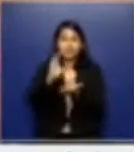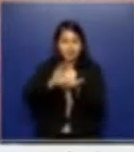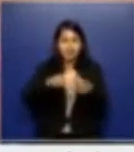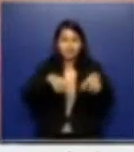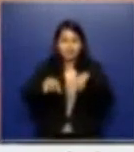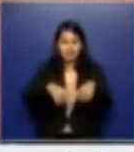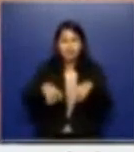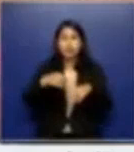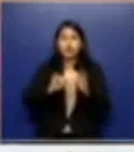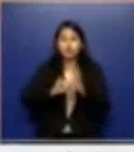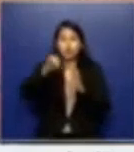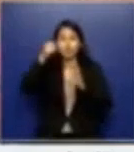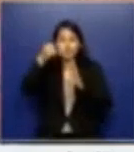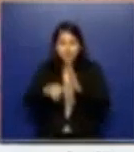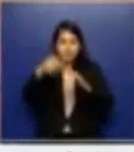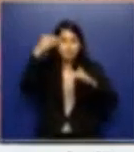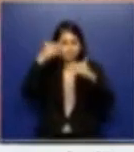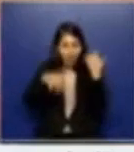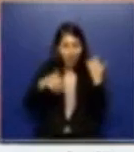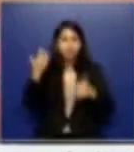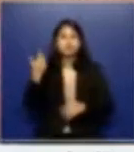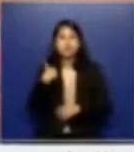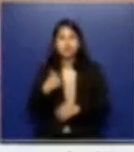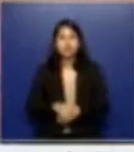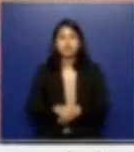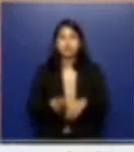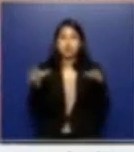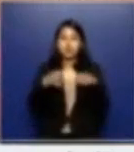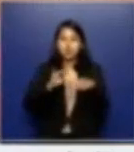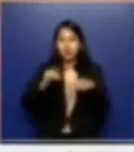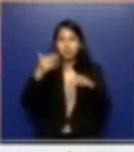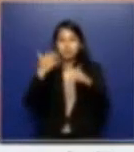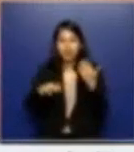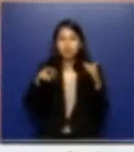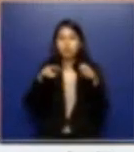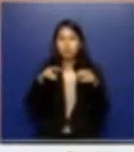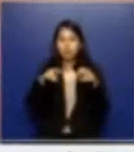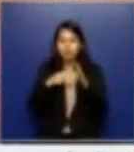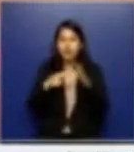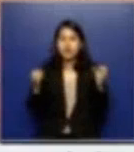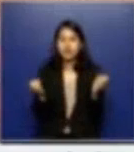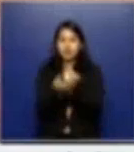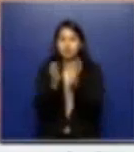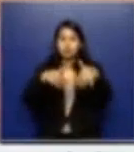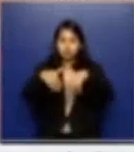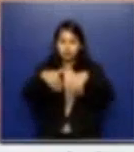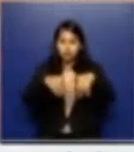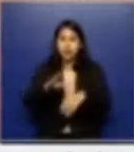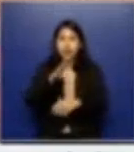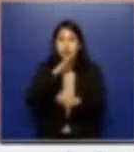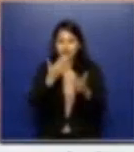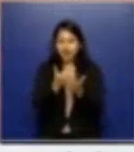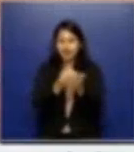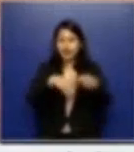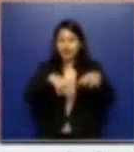างพลาดด้วยนะฮะบางปีพลาดบางยุคพลาดพี่น้องก็ลำบากยุคใดจัดถูก